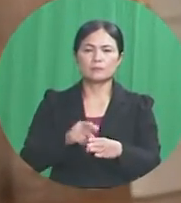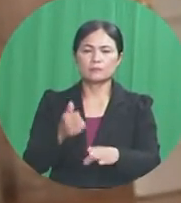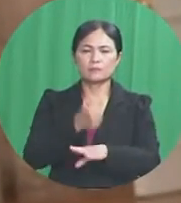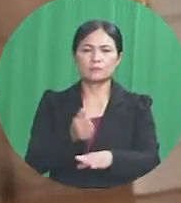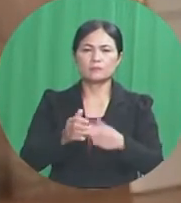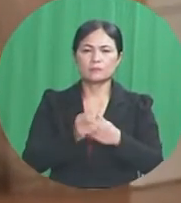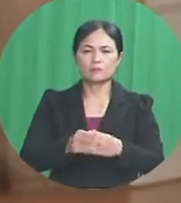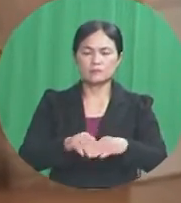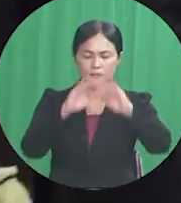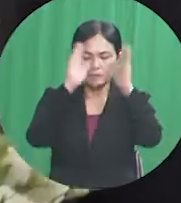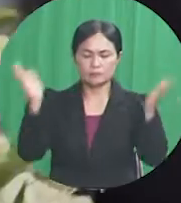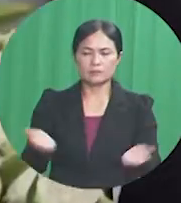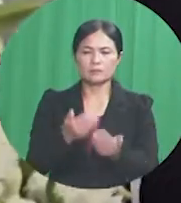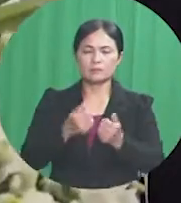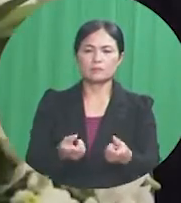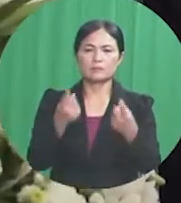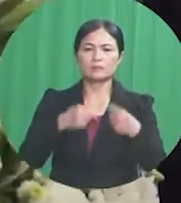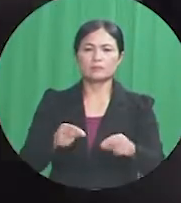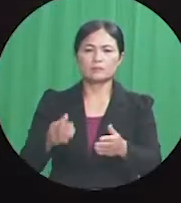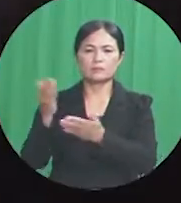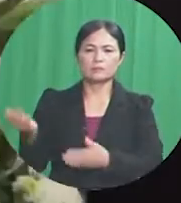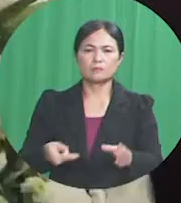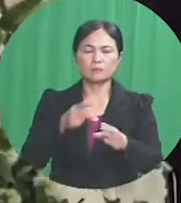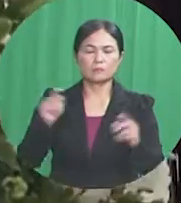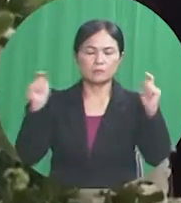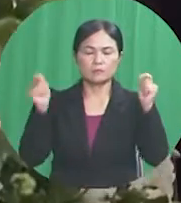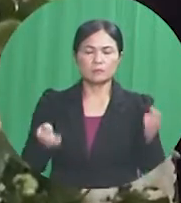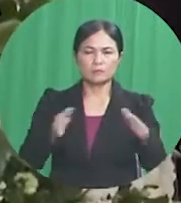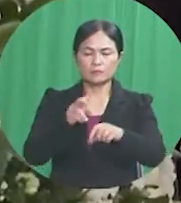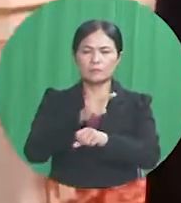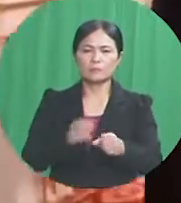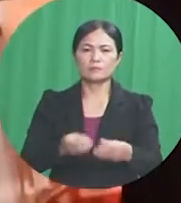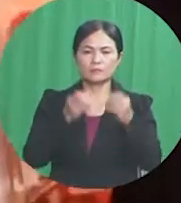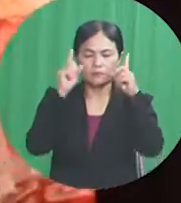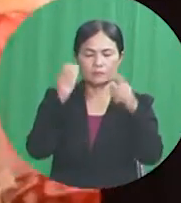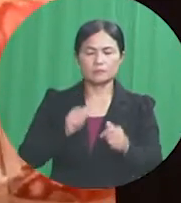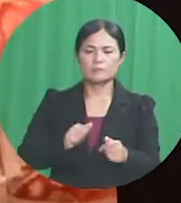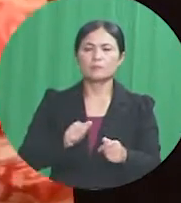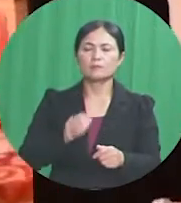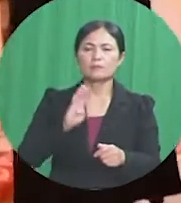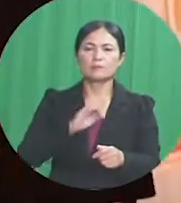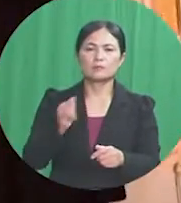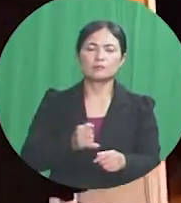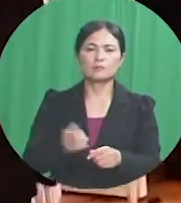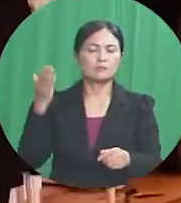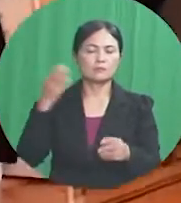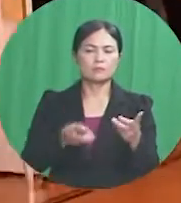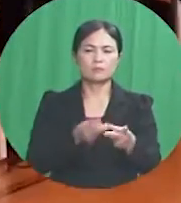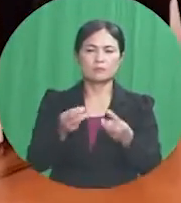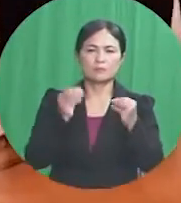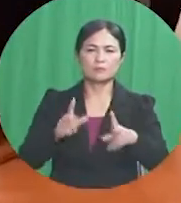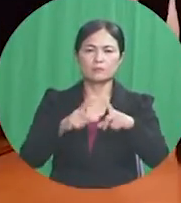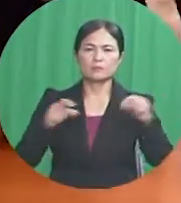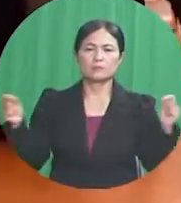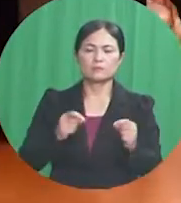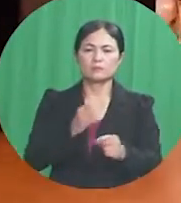ដឹកនាំពិភពលោកដែលមានវត្តមានអញ្ជើញចូលរួមពិធីបុណ្យសពថ្នាក់ជាតិជូនឯកឧត្តមអាបេជិនជូអតីតនាយករដ្ឋមន្ត្រីជប៉ុ